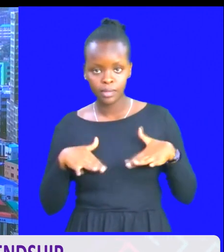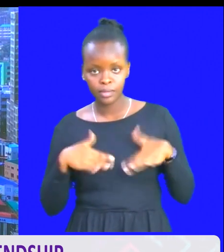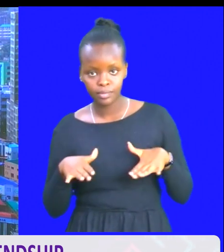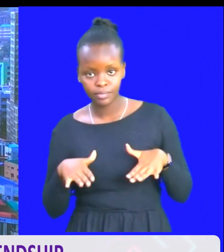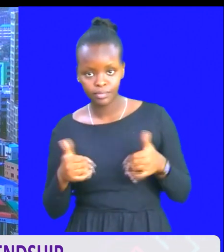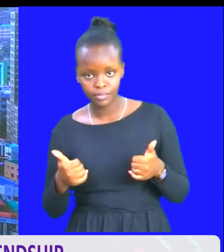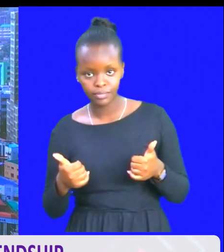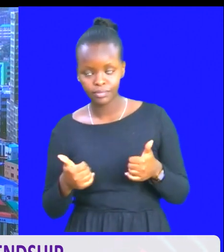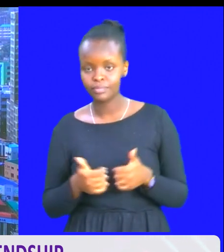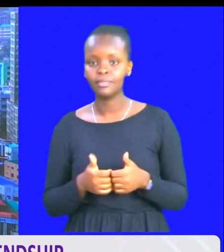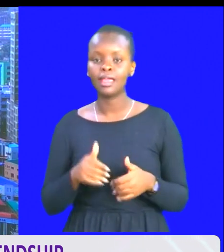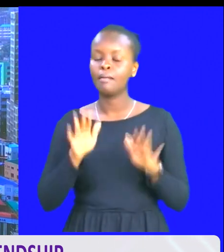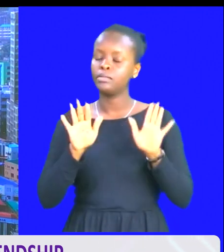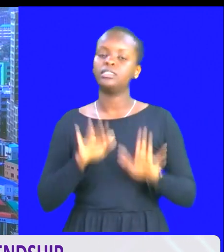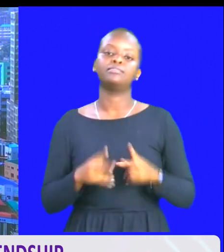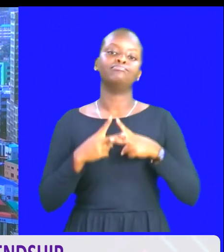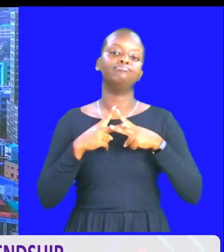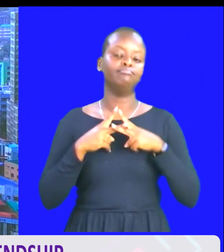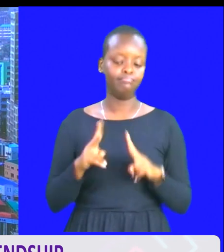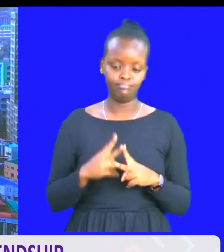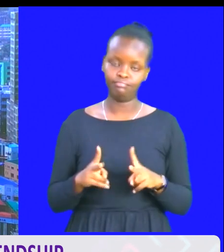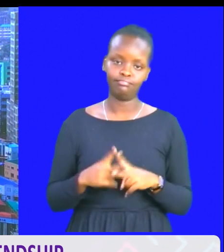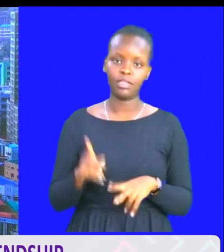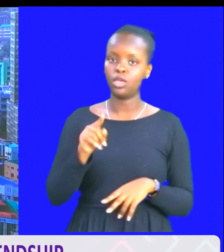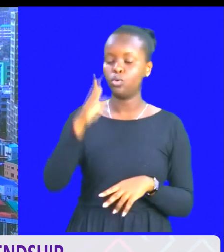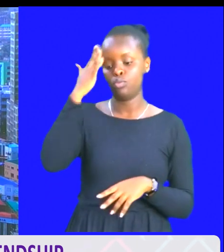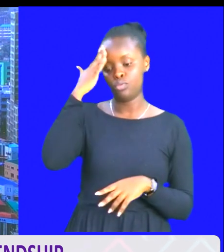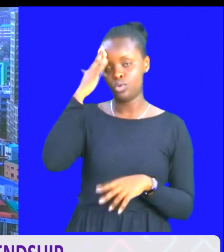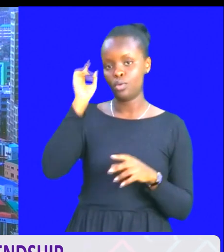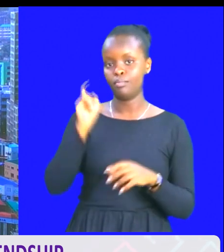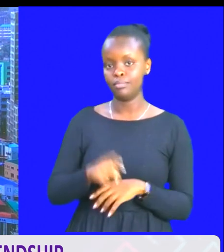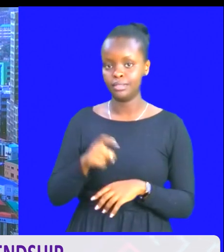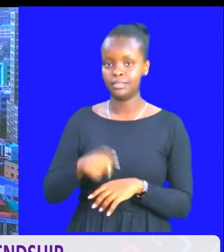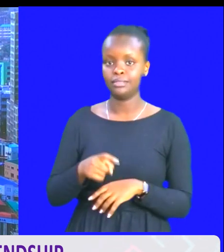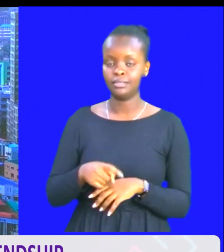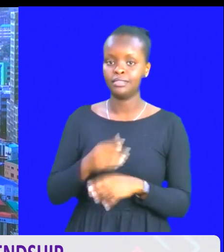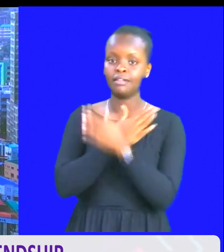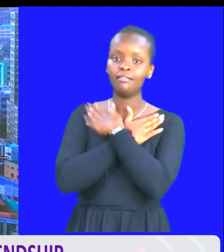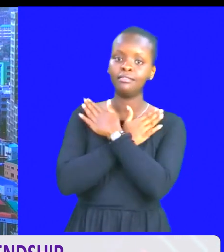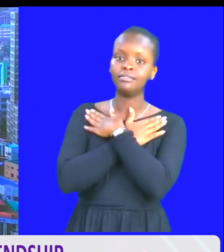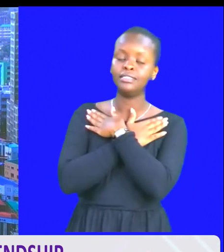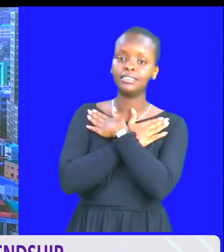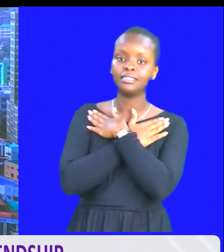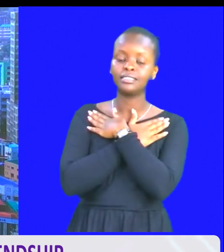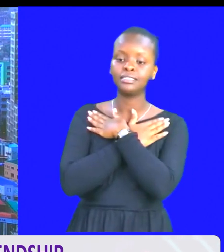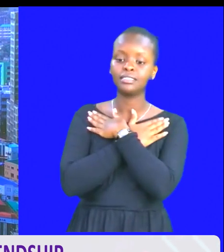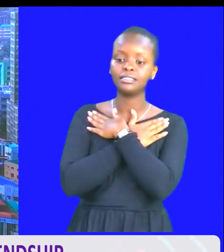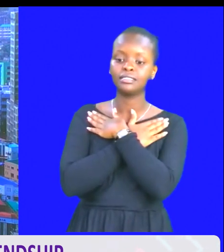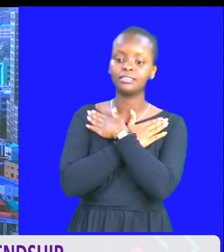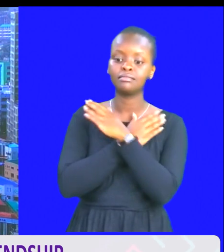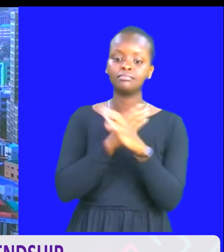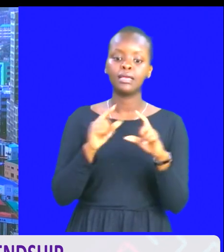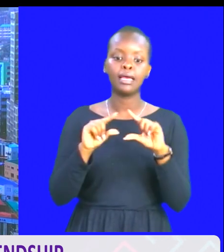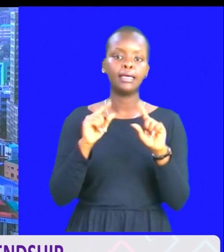sana. Sindiyo. Lakini pia, unafaa utambue, unajua tunasema mabeste. Unafukuwa umewa categorize yani